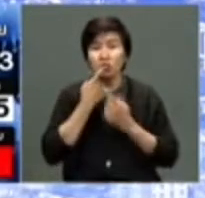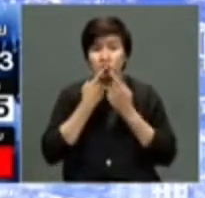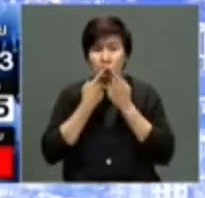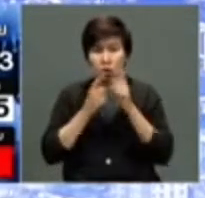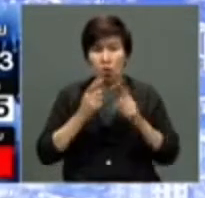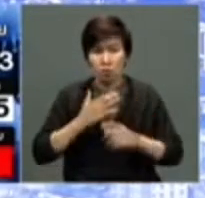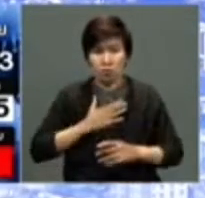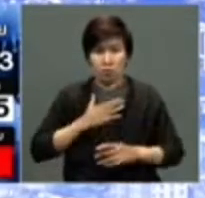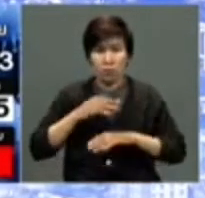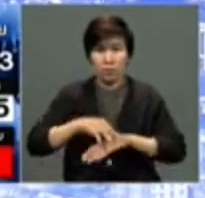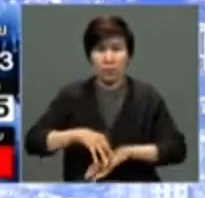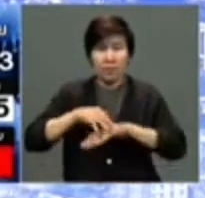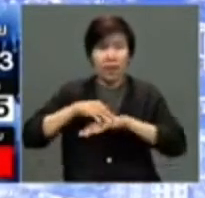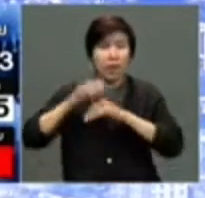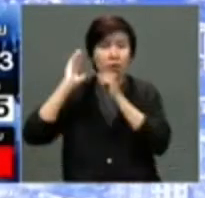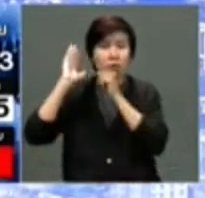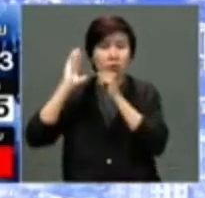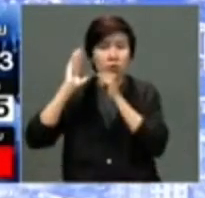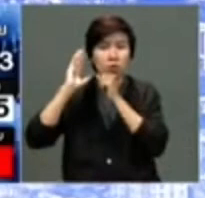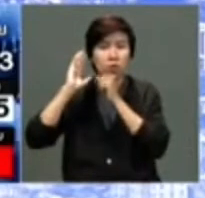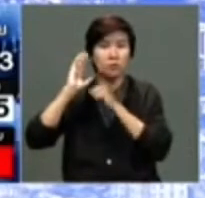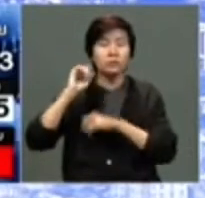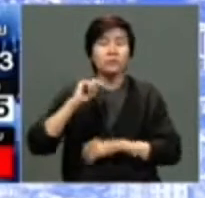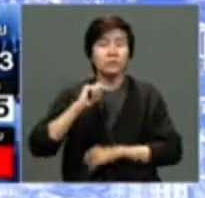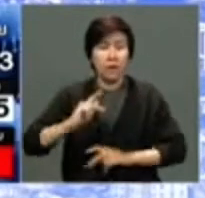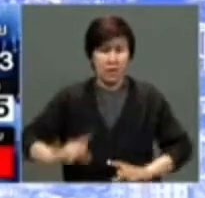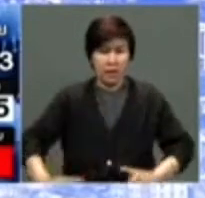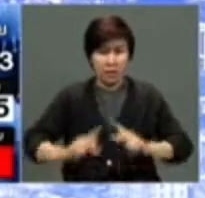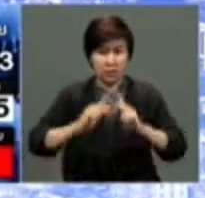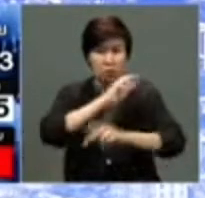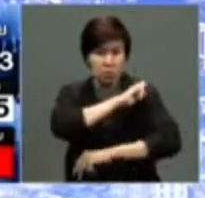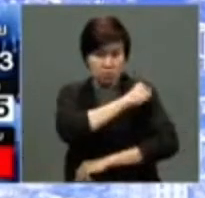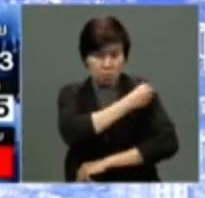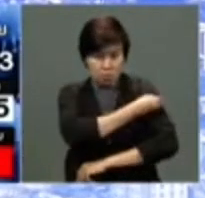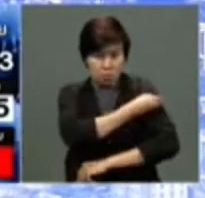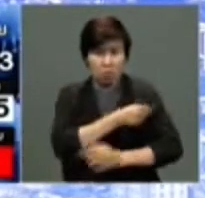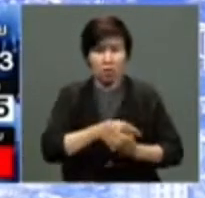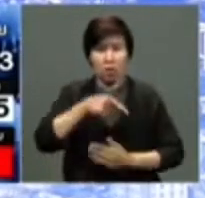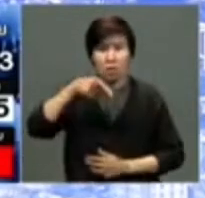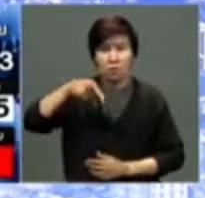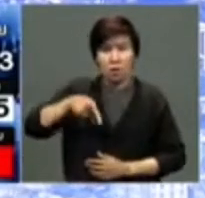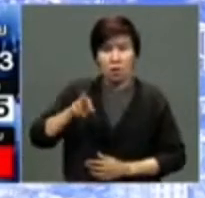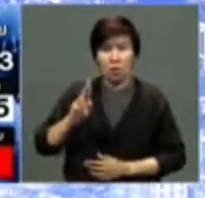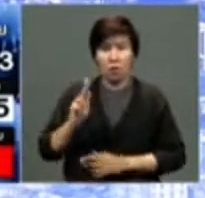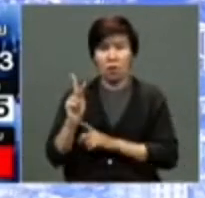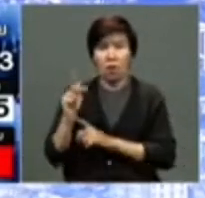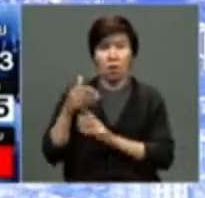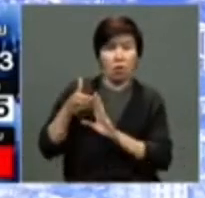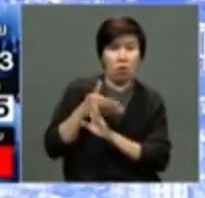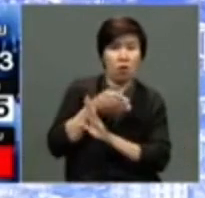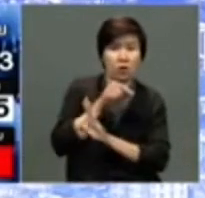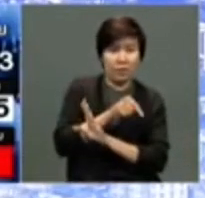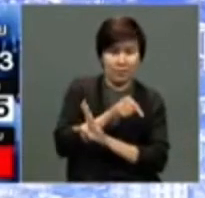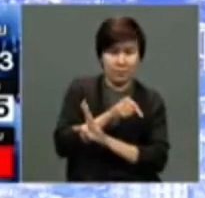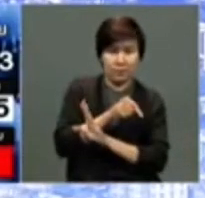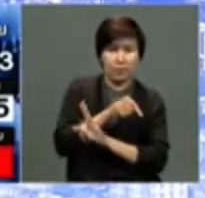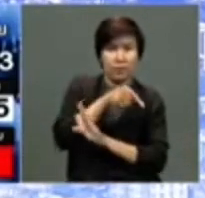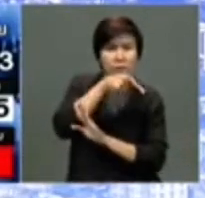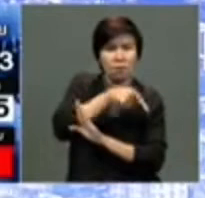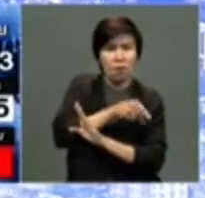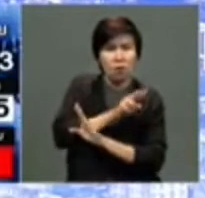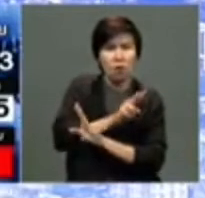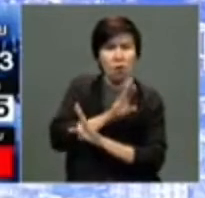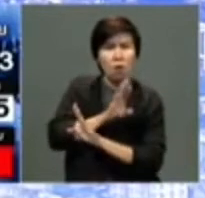ป็นโฆษกกระทรวงสาธารณสุขก่อนนะครับก่อนการมีพรกฉุกเฉินเนี่ยเราใช้พรกโรคติ